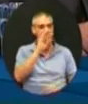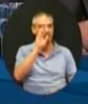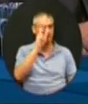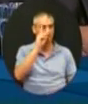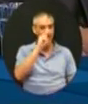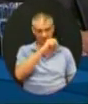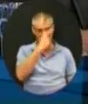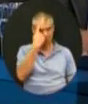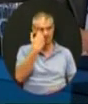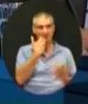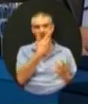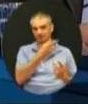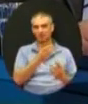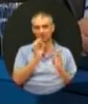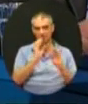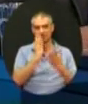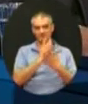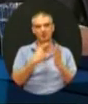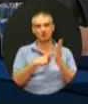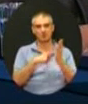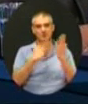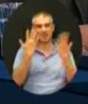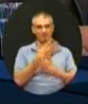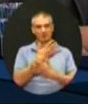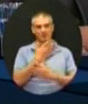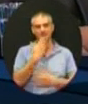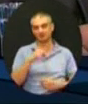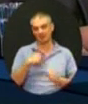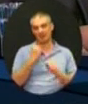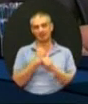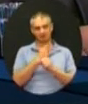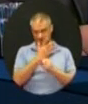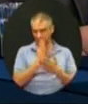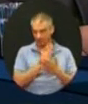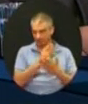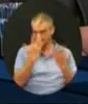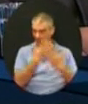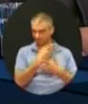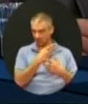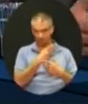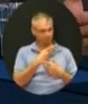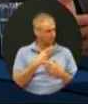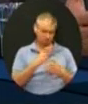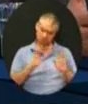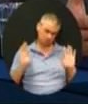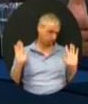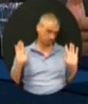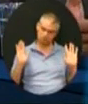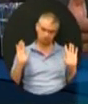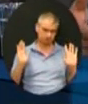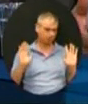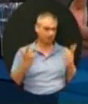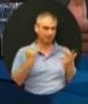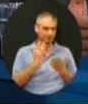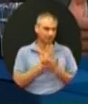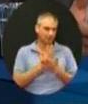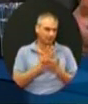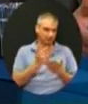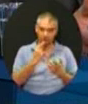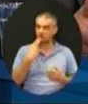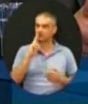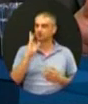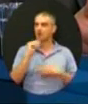האחר לה ש דות לפחות מהצד הישראלי אתם מכינים גם כן הפתעות כאלה לטראמפ מה זה מכינים יש